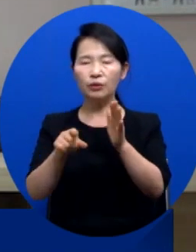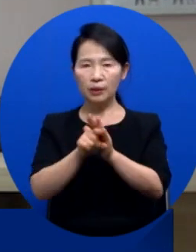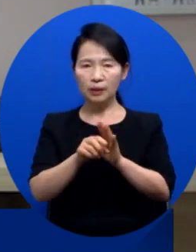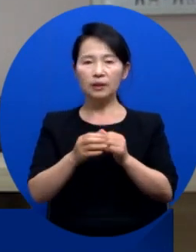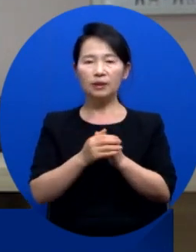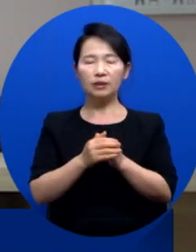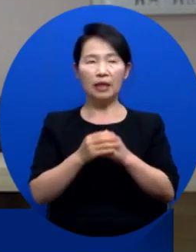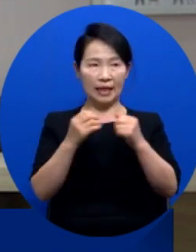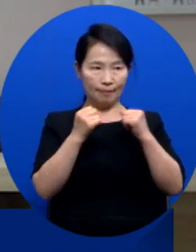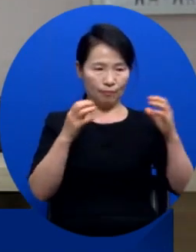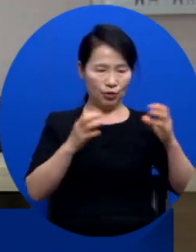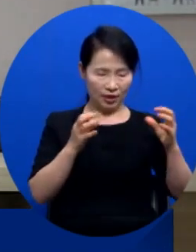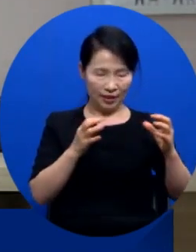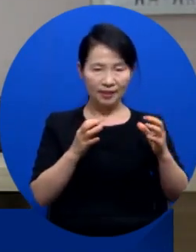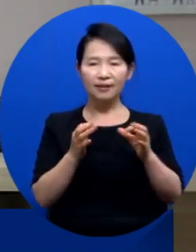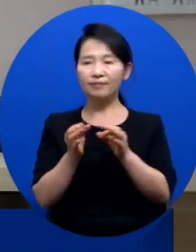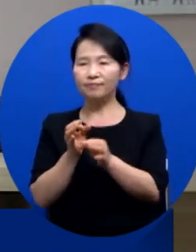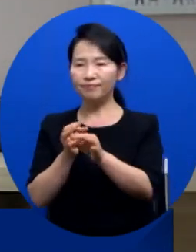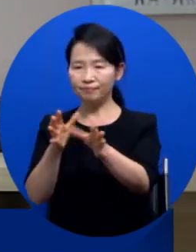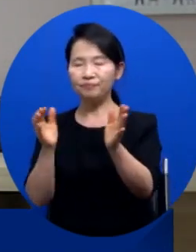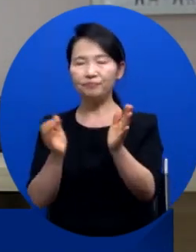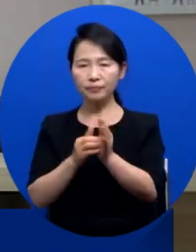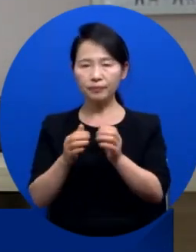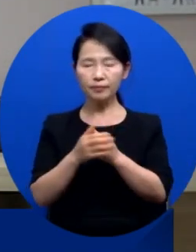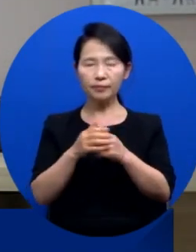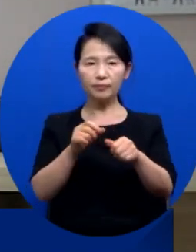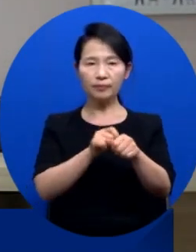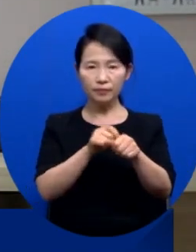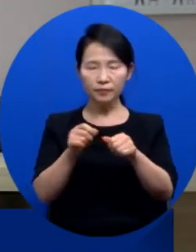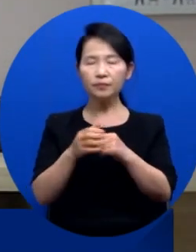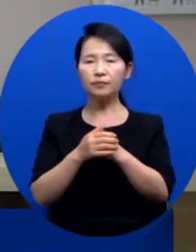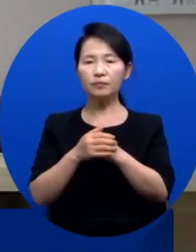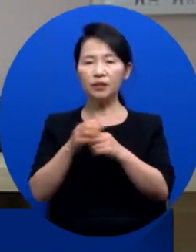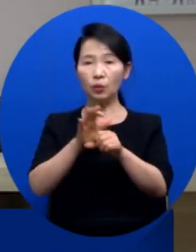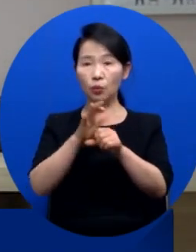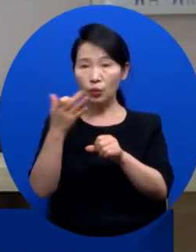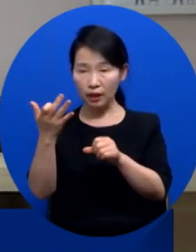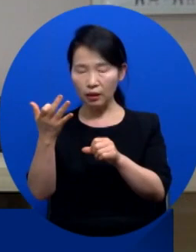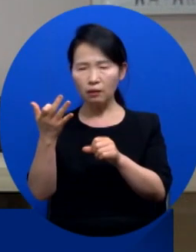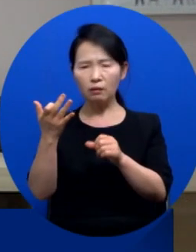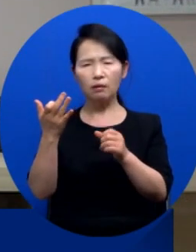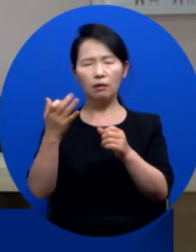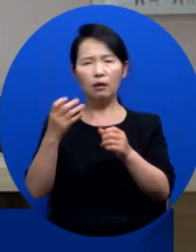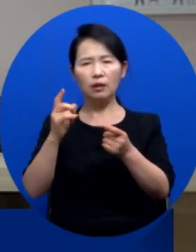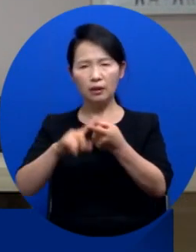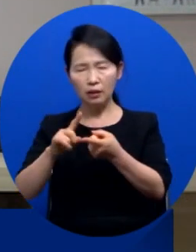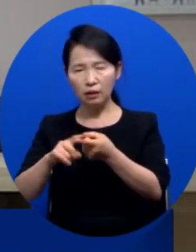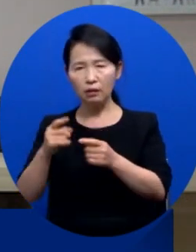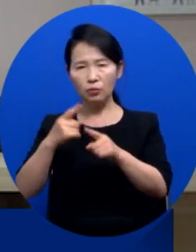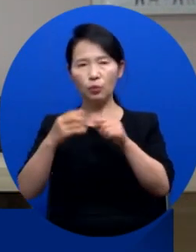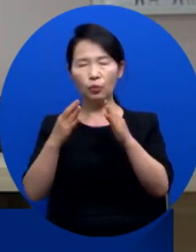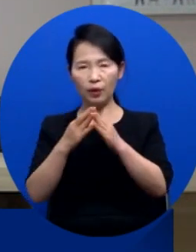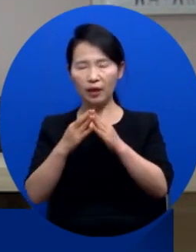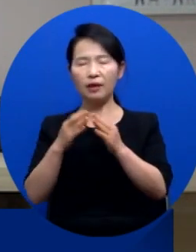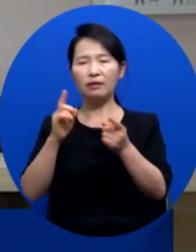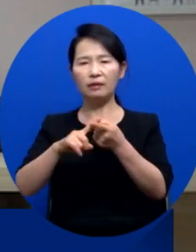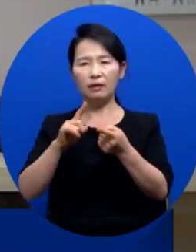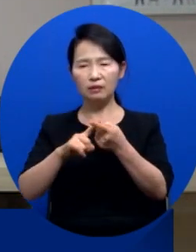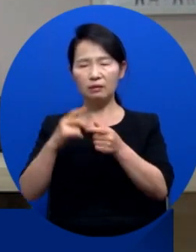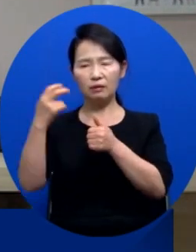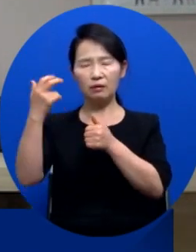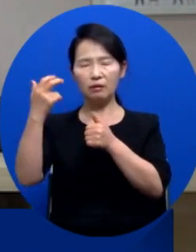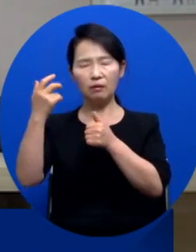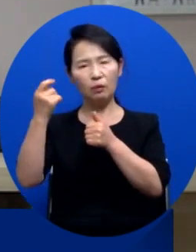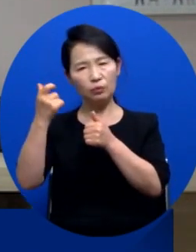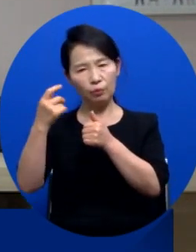힘을 모으고 있습니다. 특별히 코로나 시기에 기독교에 대한 곱잖은 시선들이 따갑게 다가오고